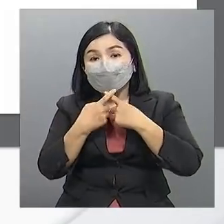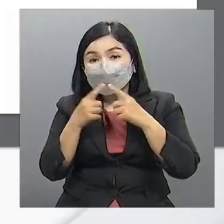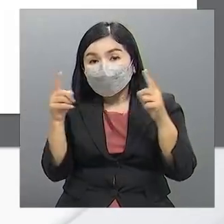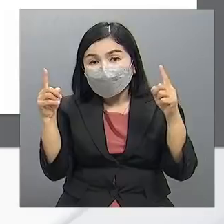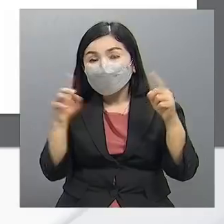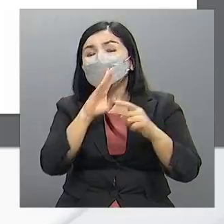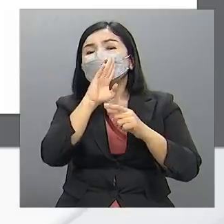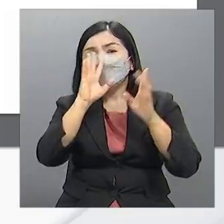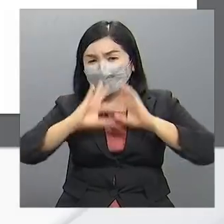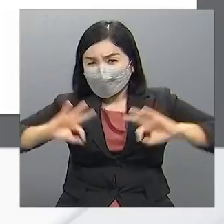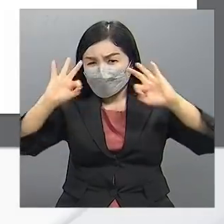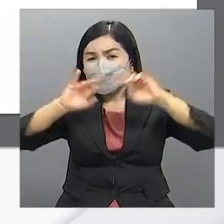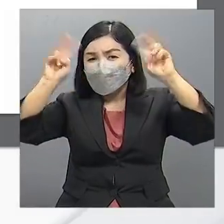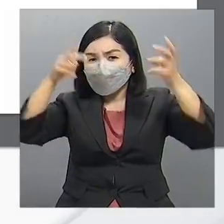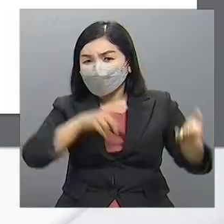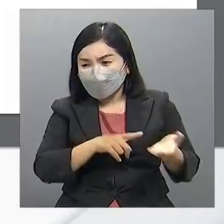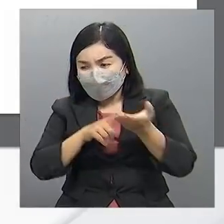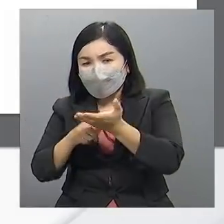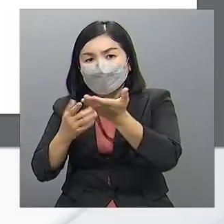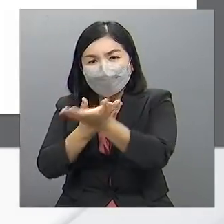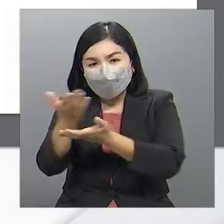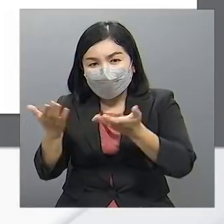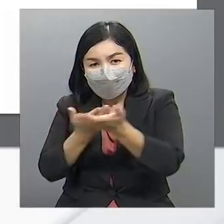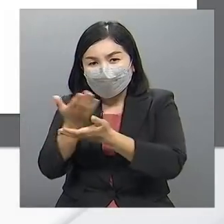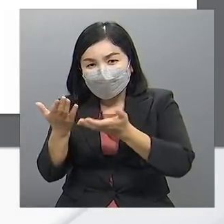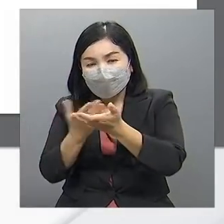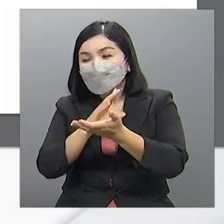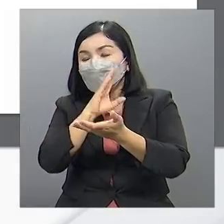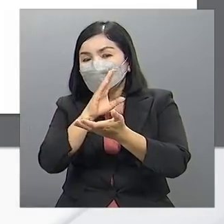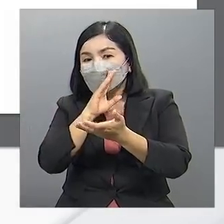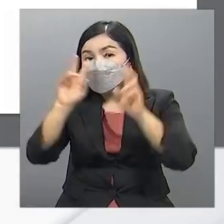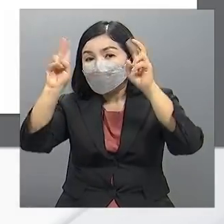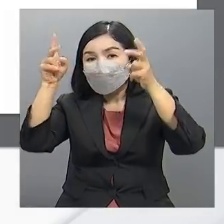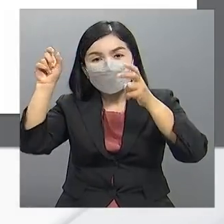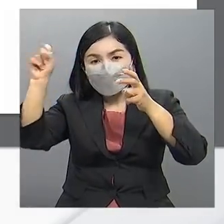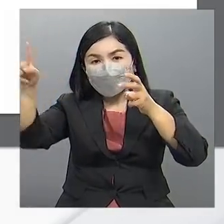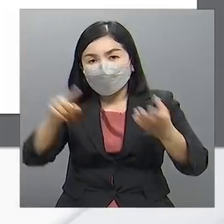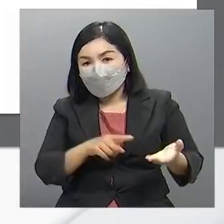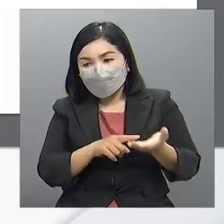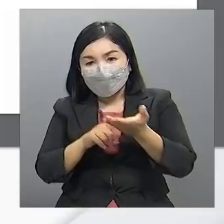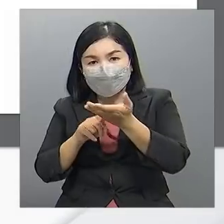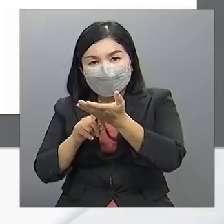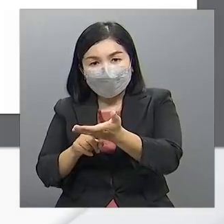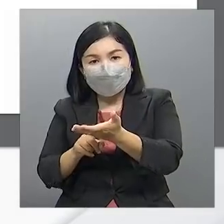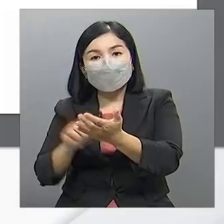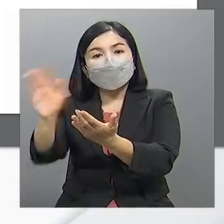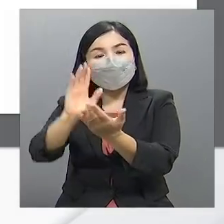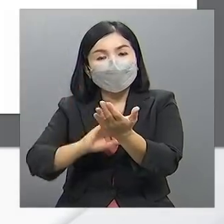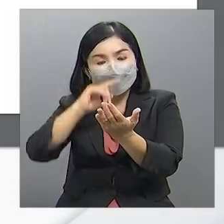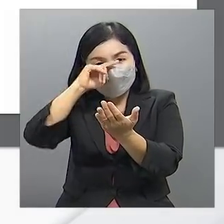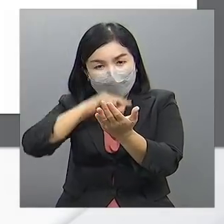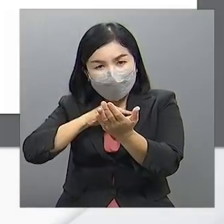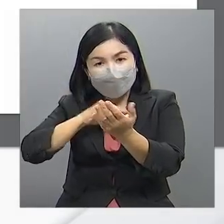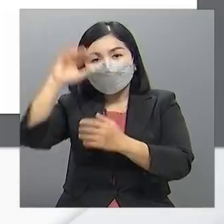เทศเข้าไปอ่ะถ้ามีเรื่องที่แม้ประเทศจะต้องหาข้อยุ